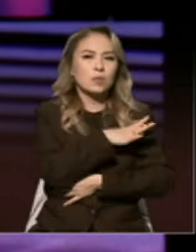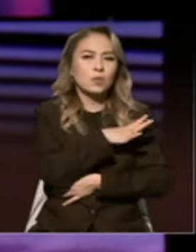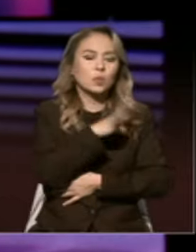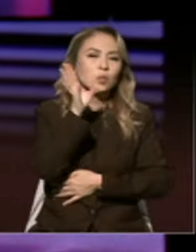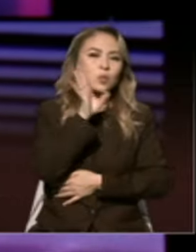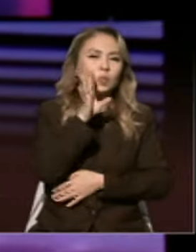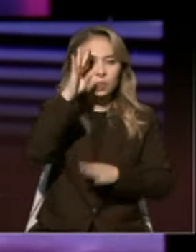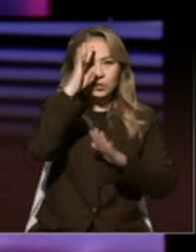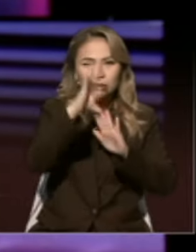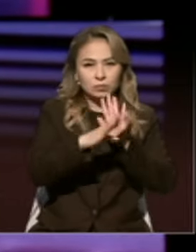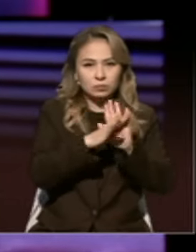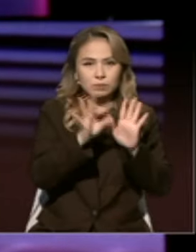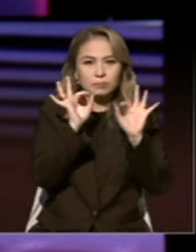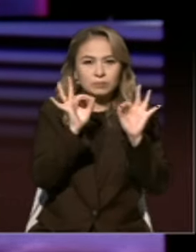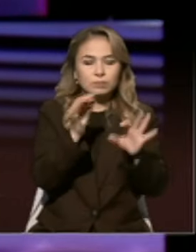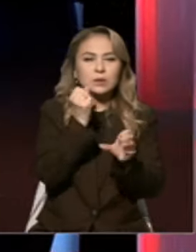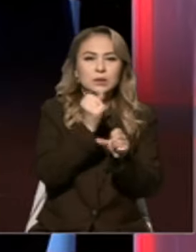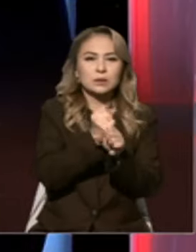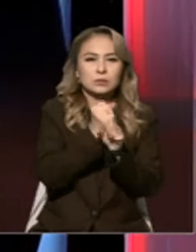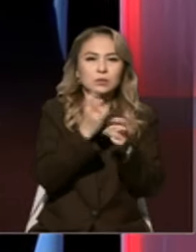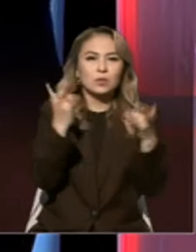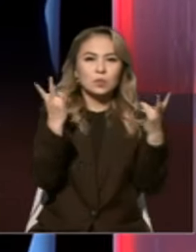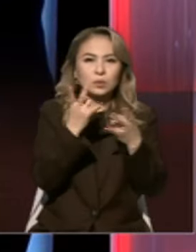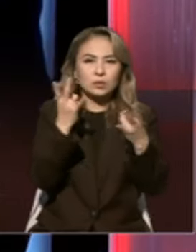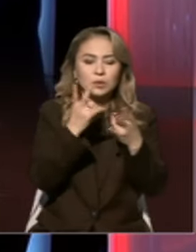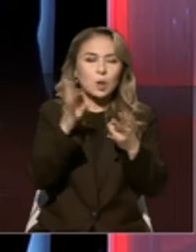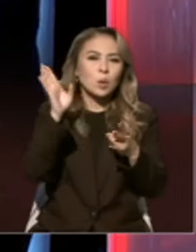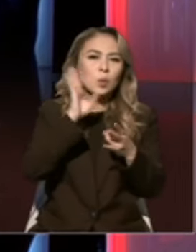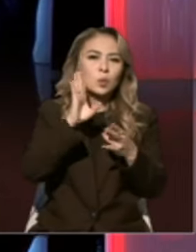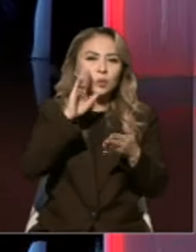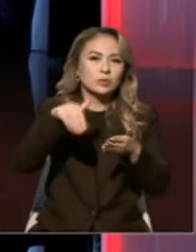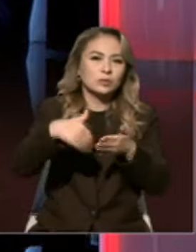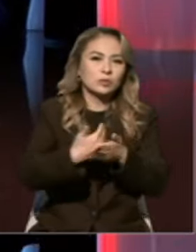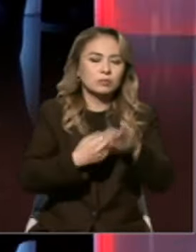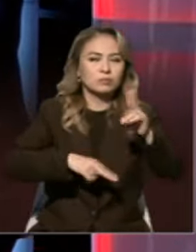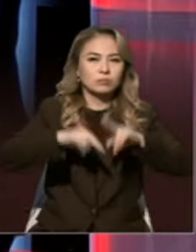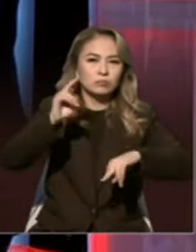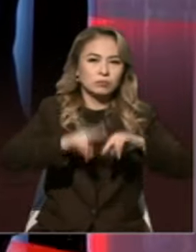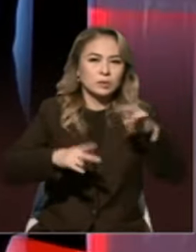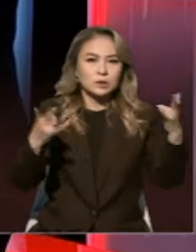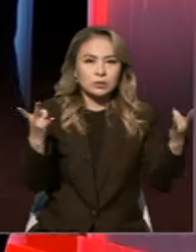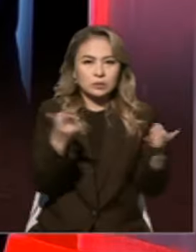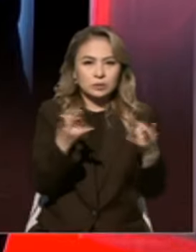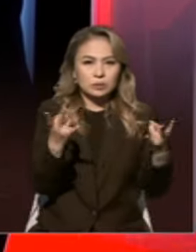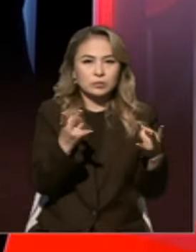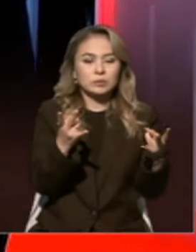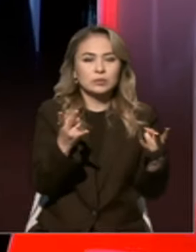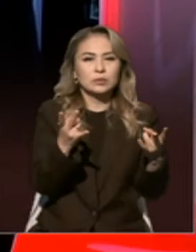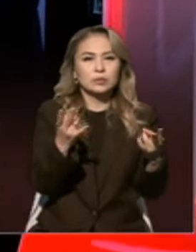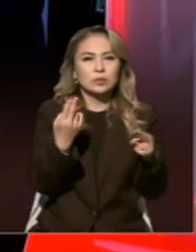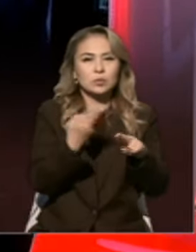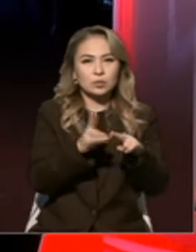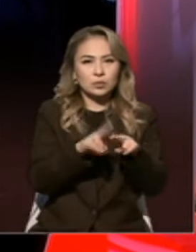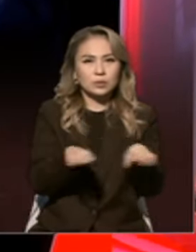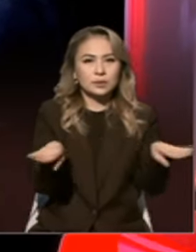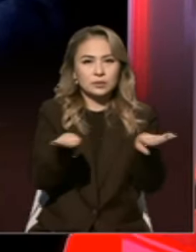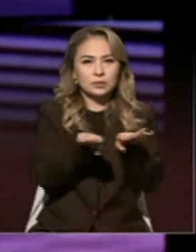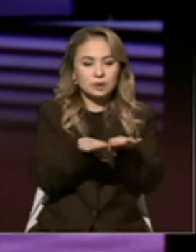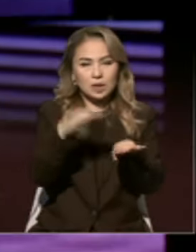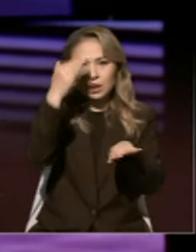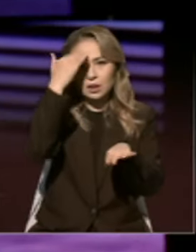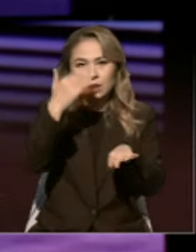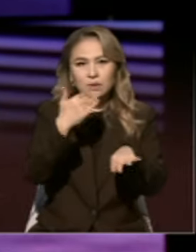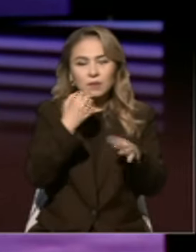су қоймаларының бәрін дұрыстау керек. Сосын су қоймаларын жаңадан салу керек. Керек болса, сол кезде біз ана жаз